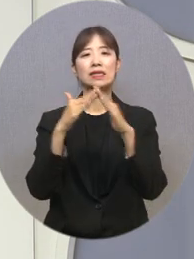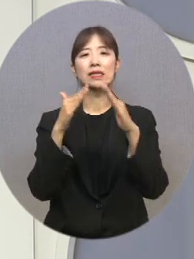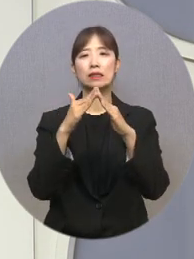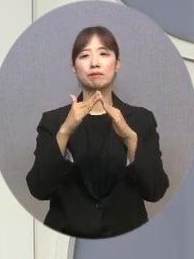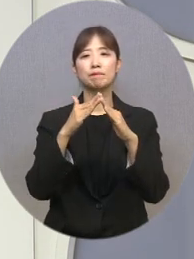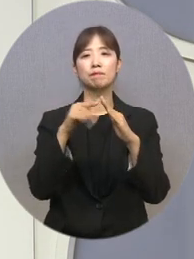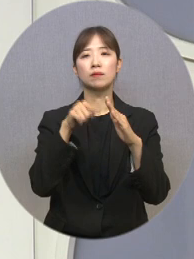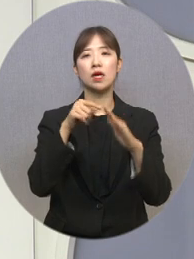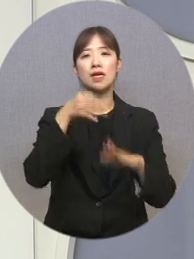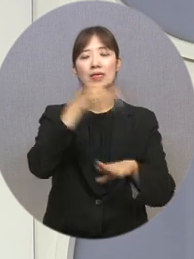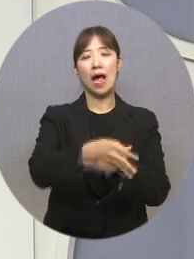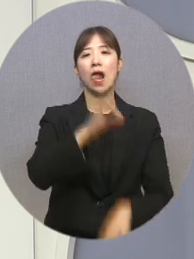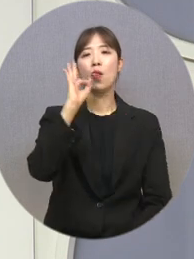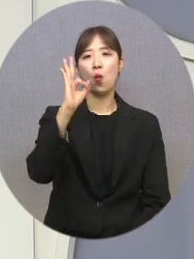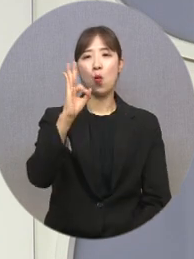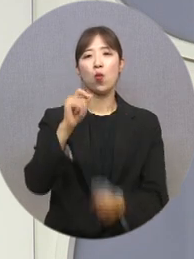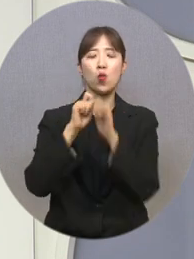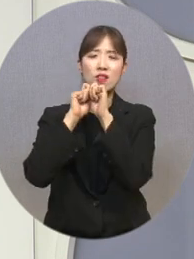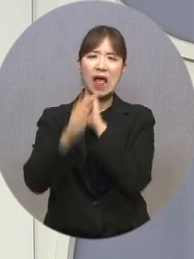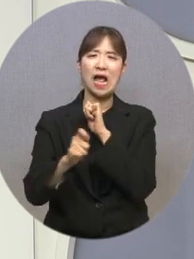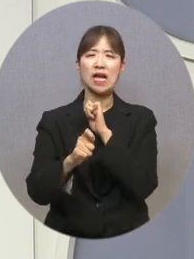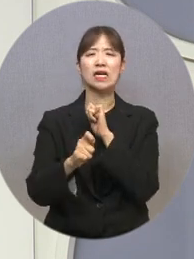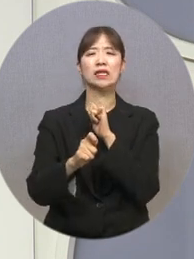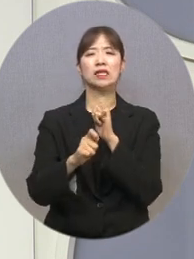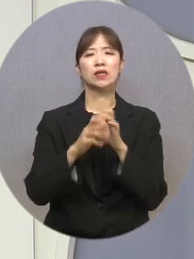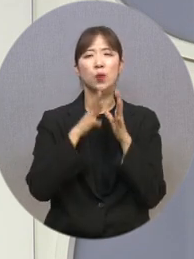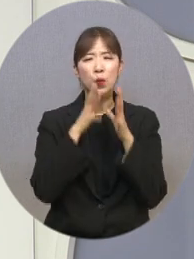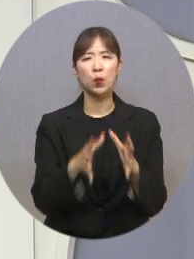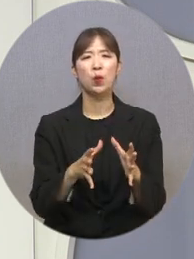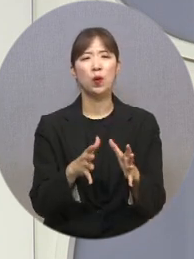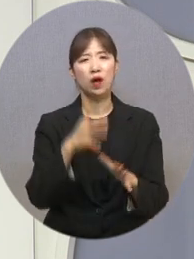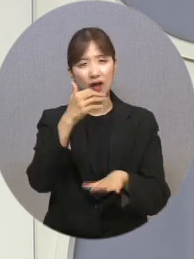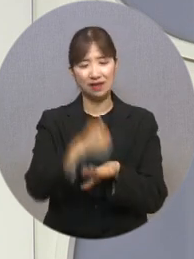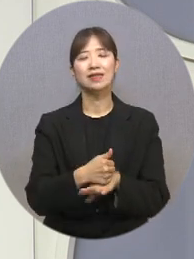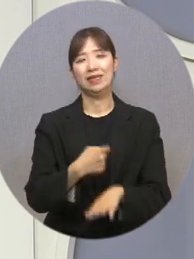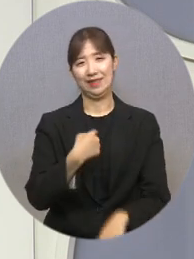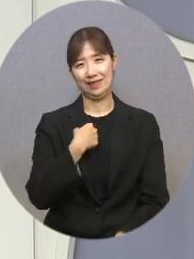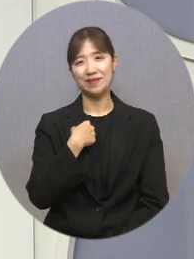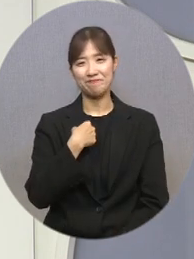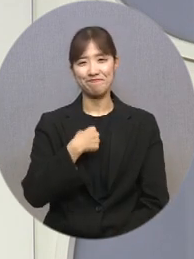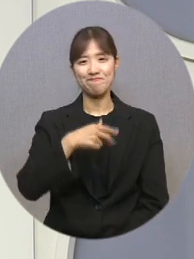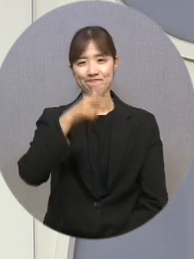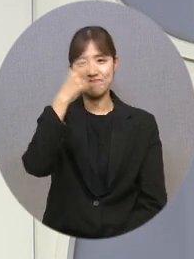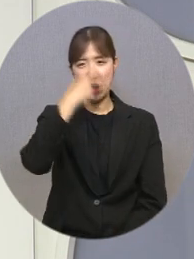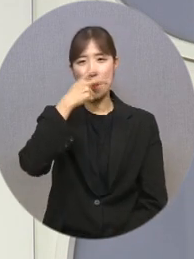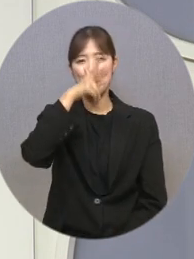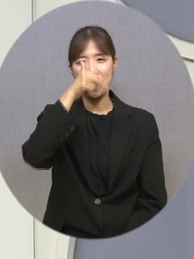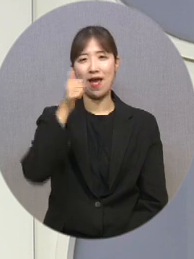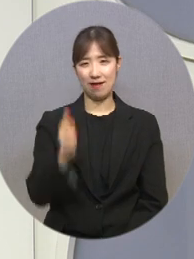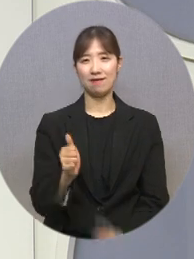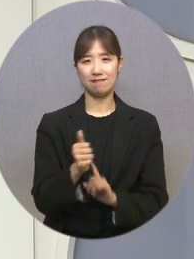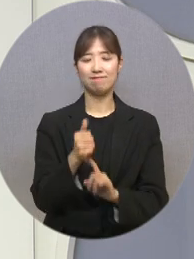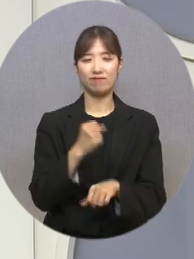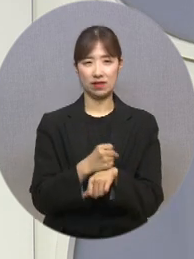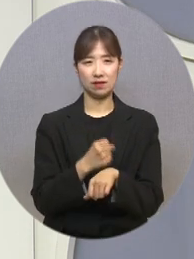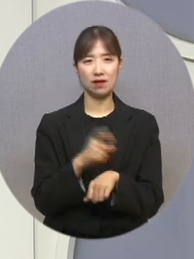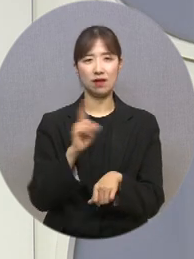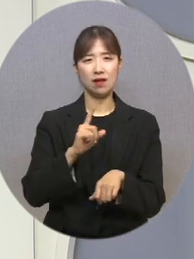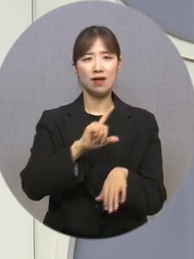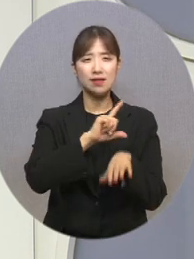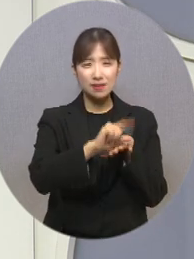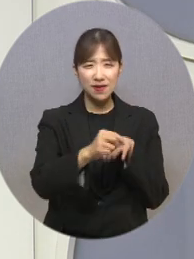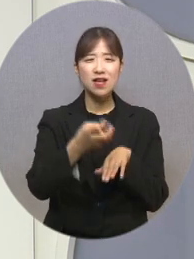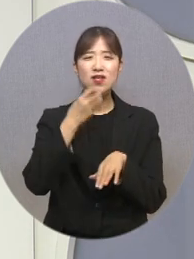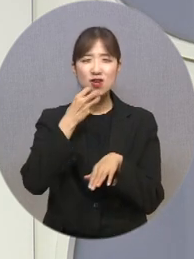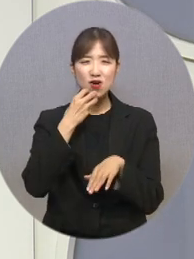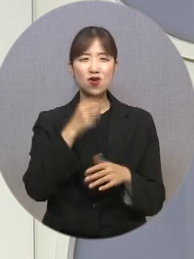살 돈을 사기를 당하시는 바람에 제가 이제 결국 검사가 됐죠. 왜냐하면은 지방에서 서울로 이끌어